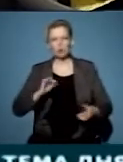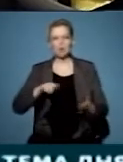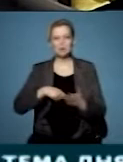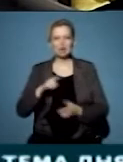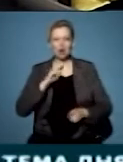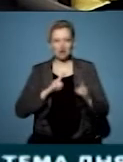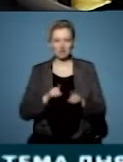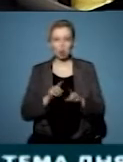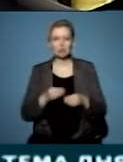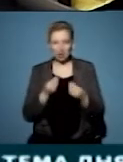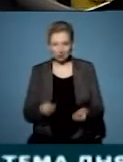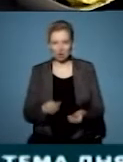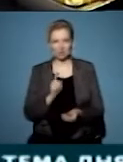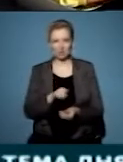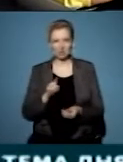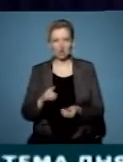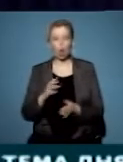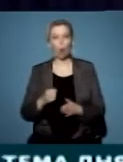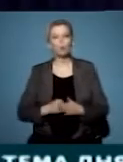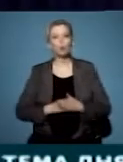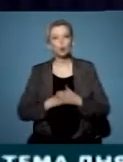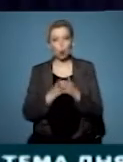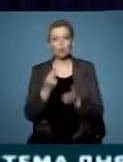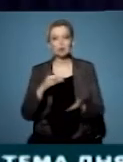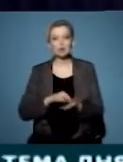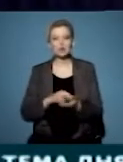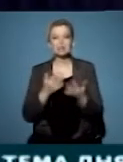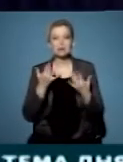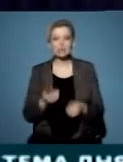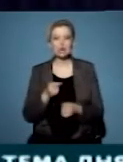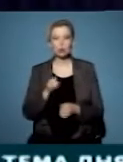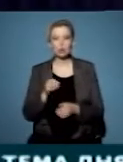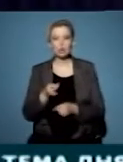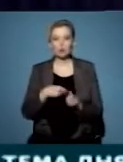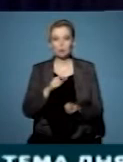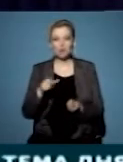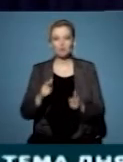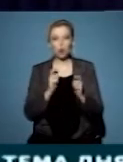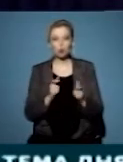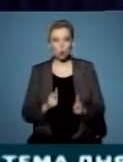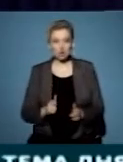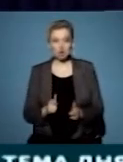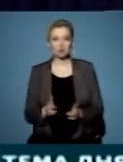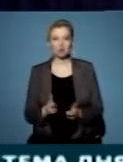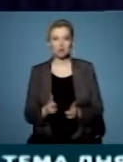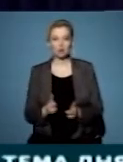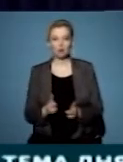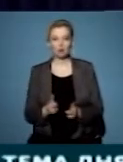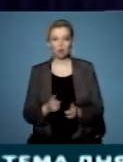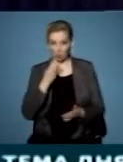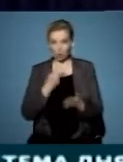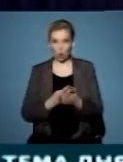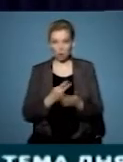рада все ж таки надати ці обґрунтовані тарифи. Скільки тоді підприємців зголосилося все ж таки